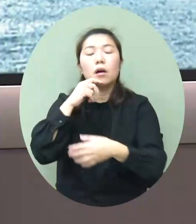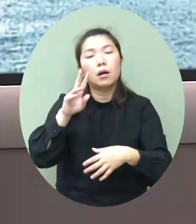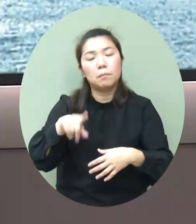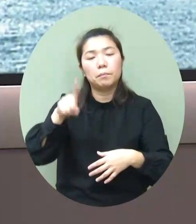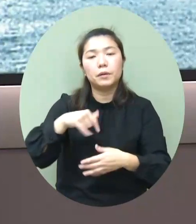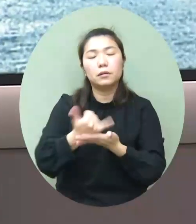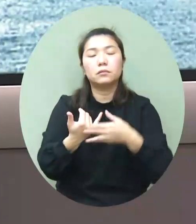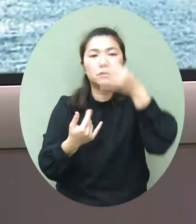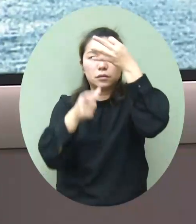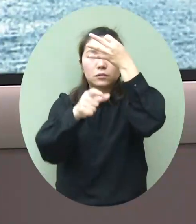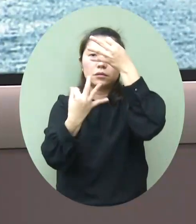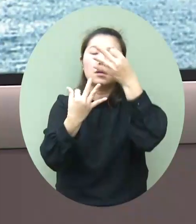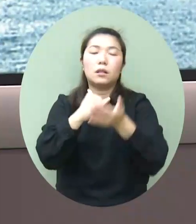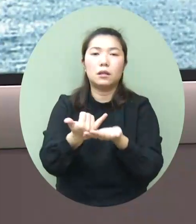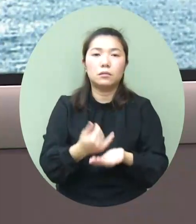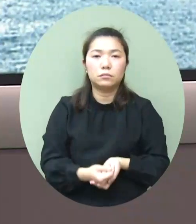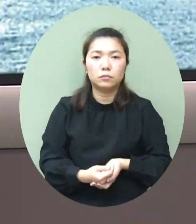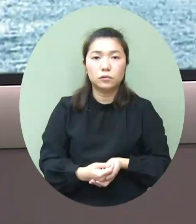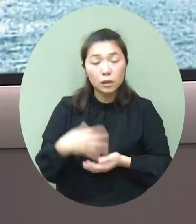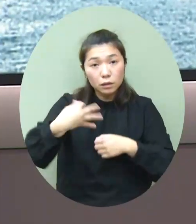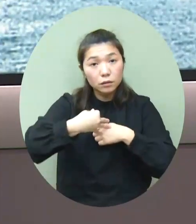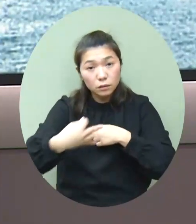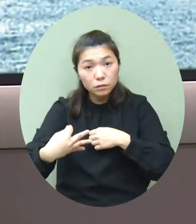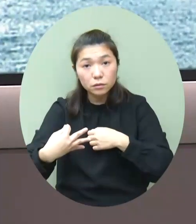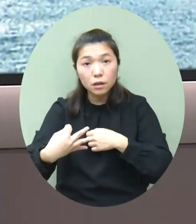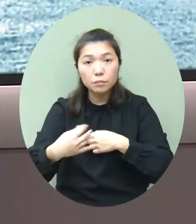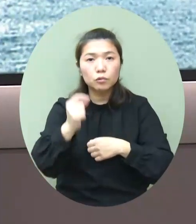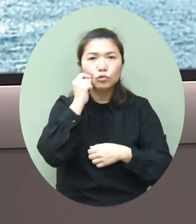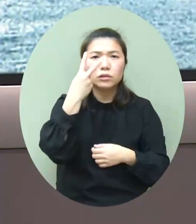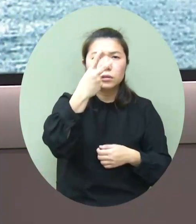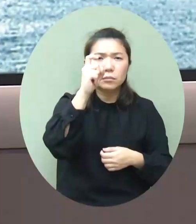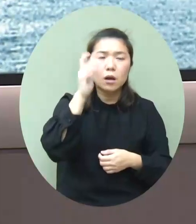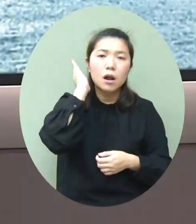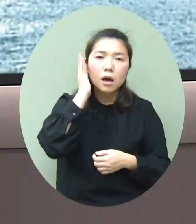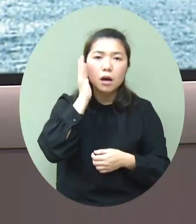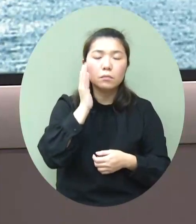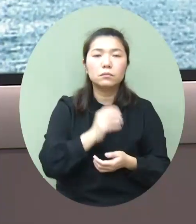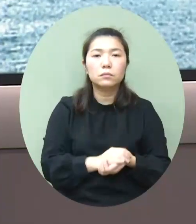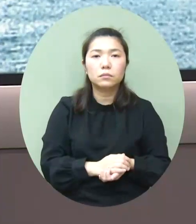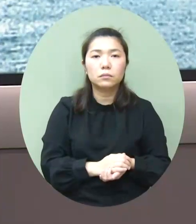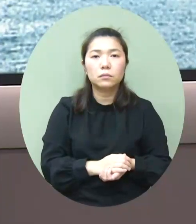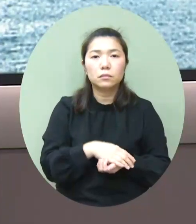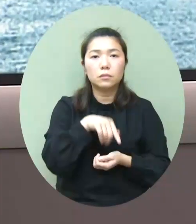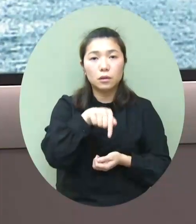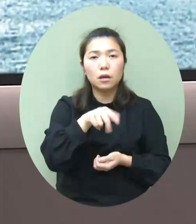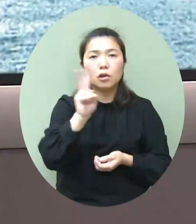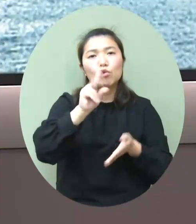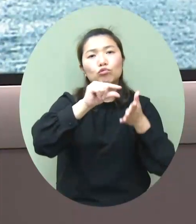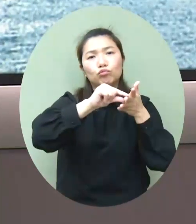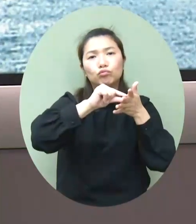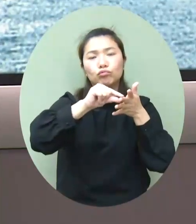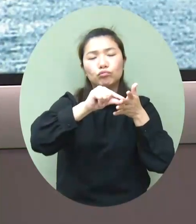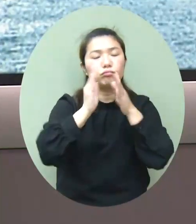后离世，就是3月3号。第三名是29岁的男性，